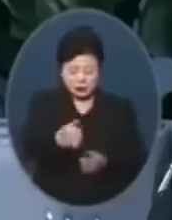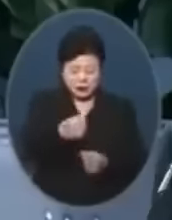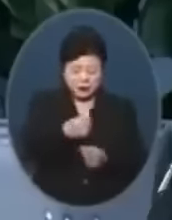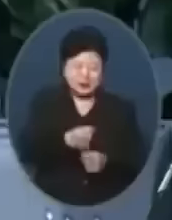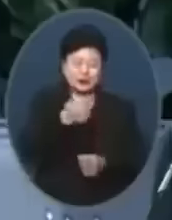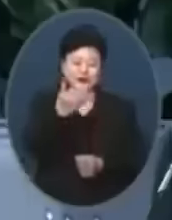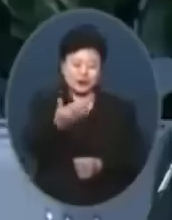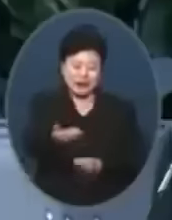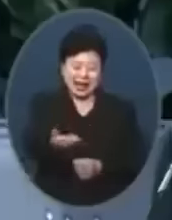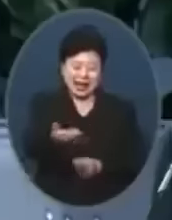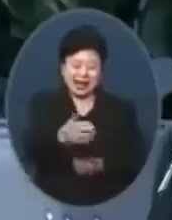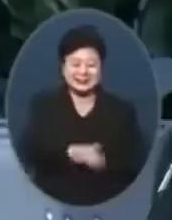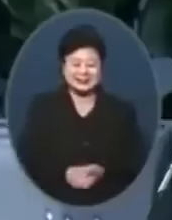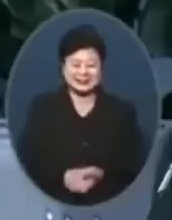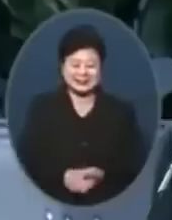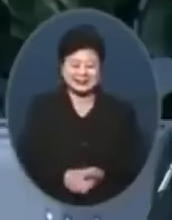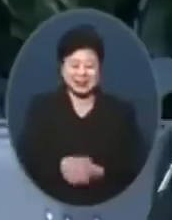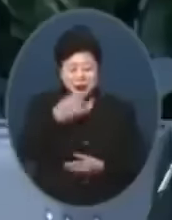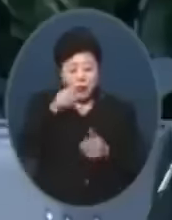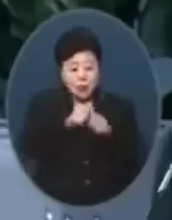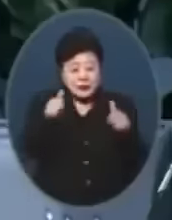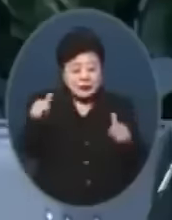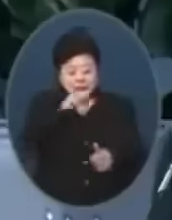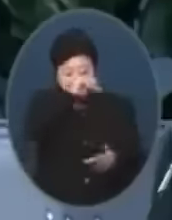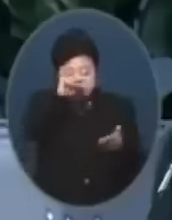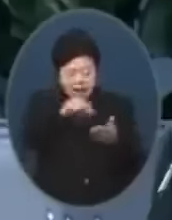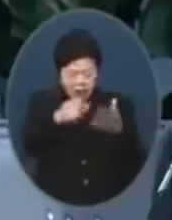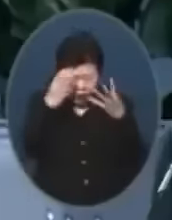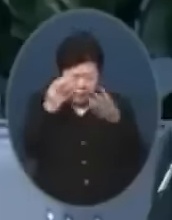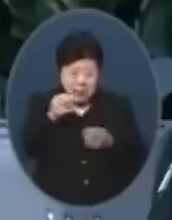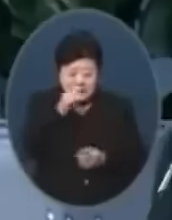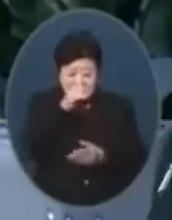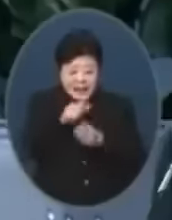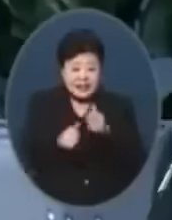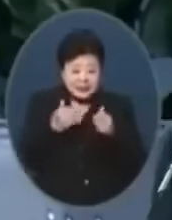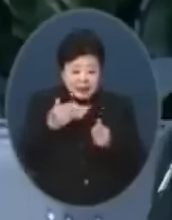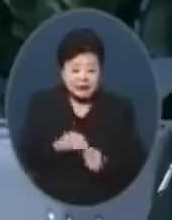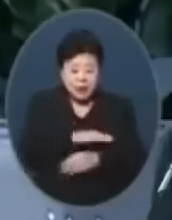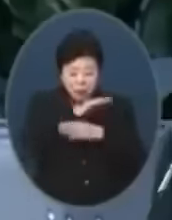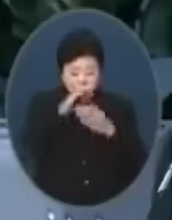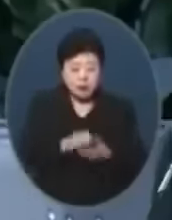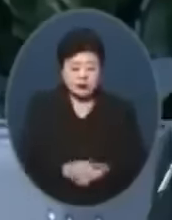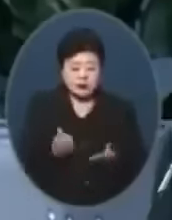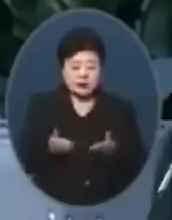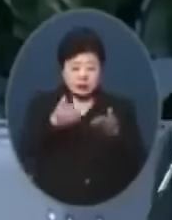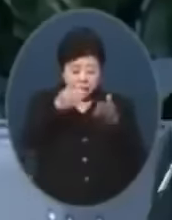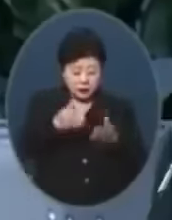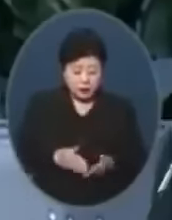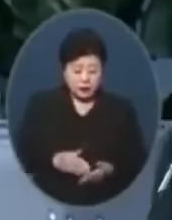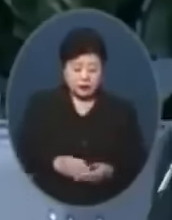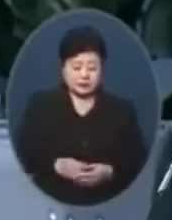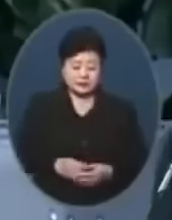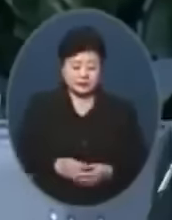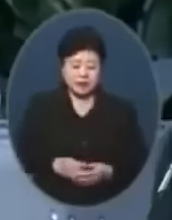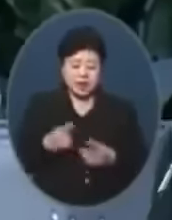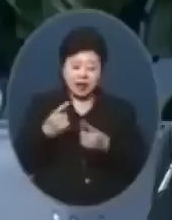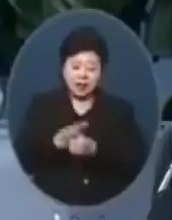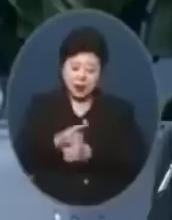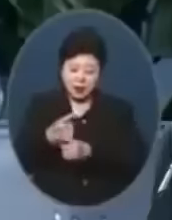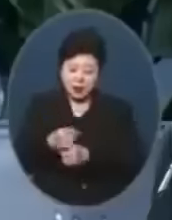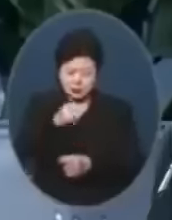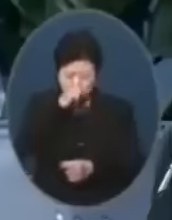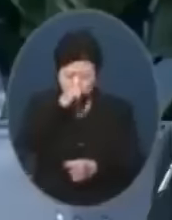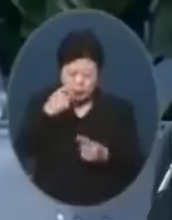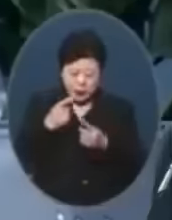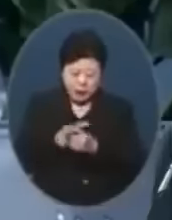만들어 주셨다는 것입니다. 요셉의 인생에는 고난이 많았지만 하나님께서 그 모든 일들을 통해 야곱 가족을 기근에서 구하시고